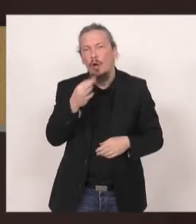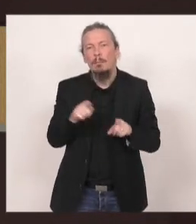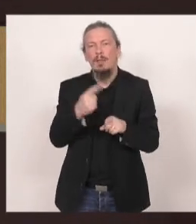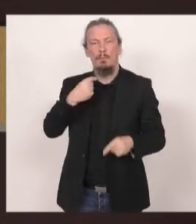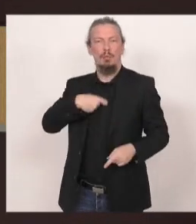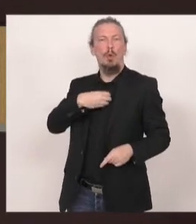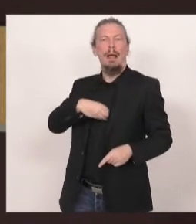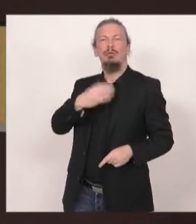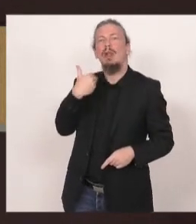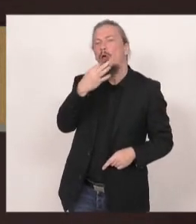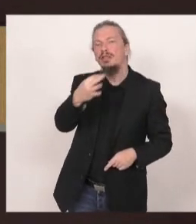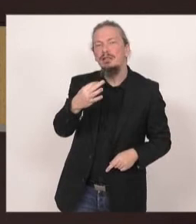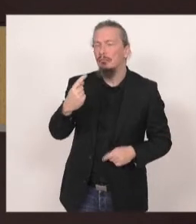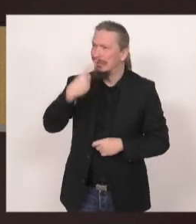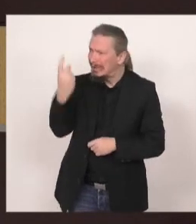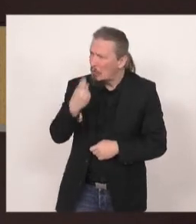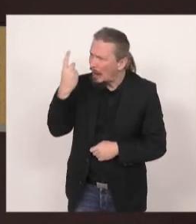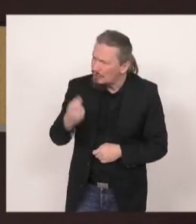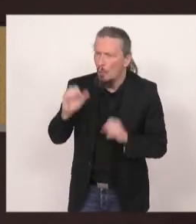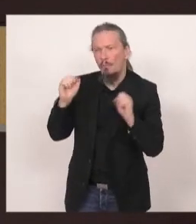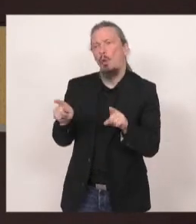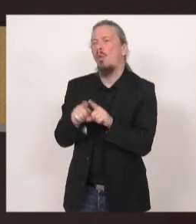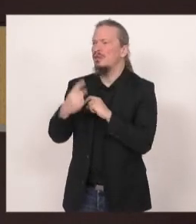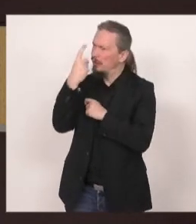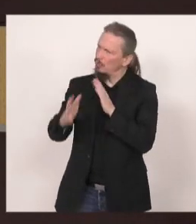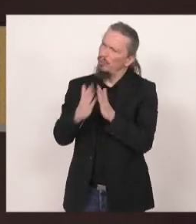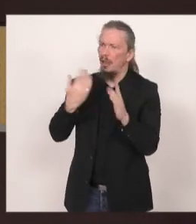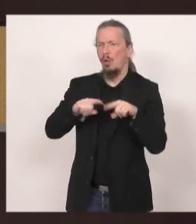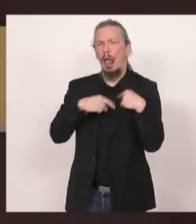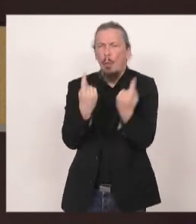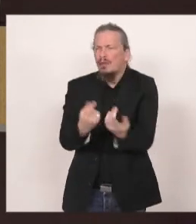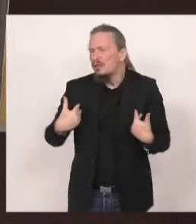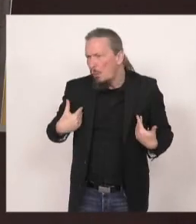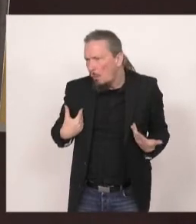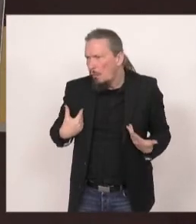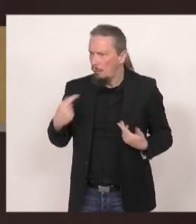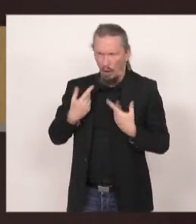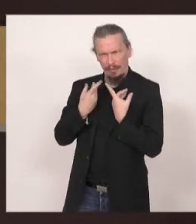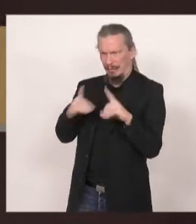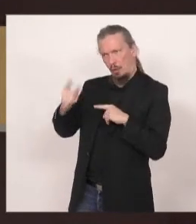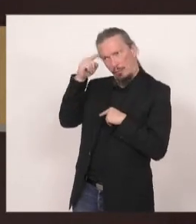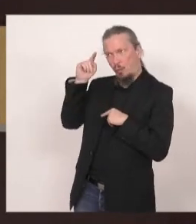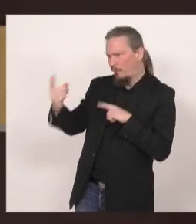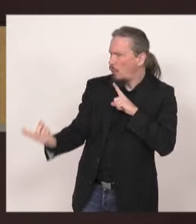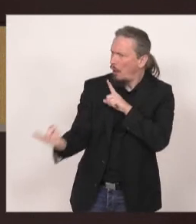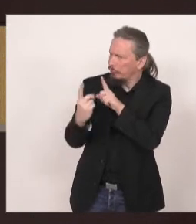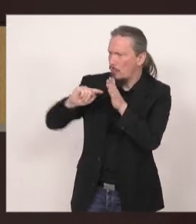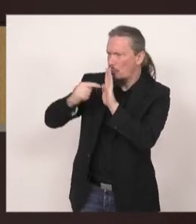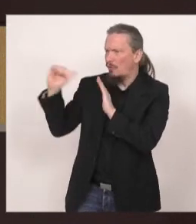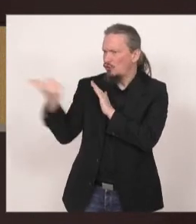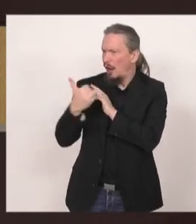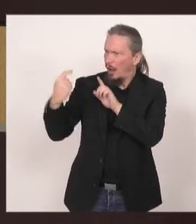Leprêtre l'a dit tout à l'heure, ces questions-là, elles peuvent aussi être posées en commission, et je suis par ailleurs à votre disposition, si vous voulez qu'on prenne point par